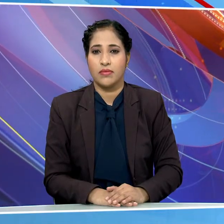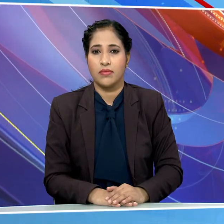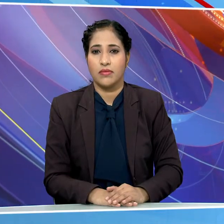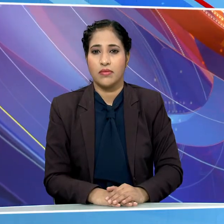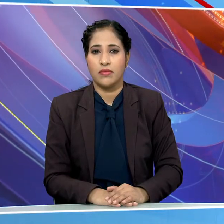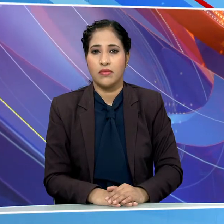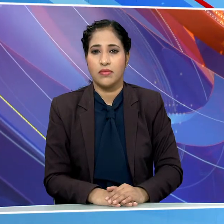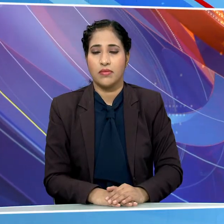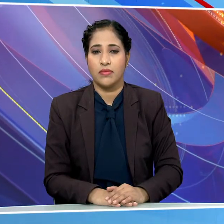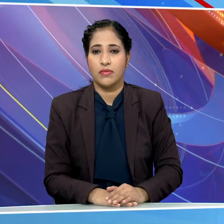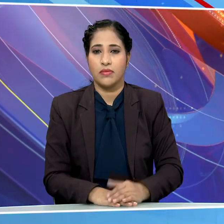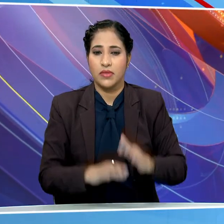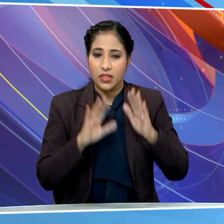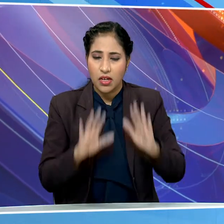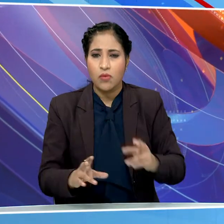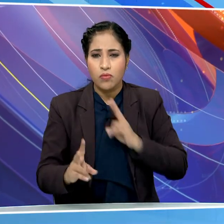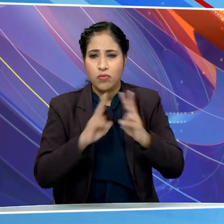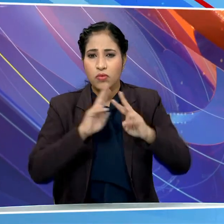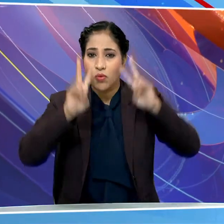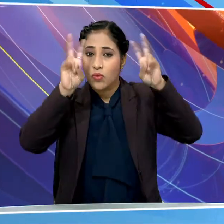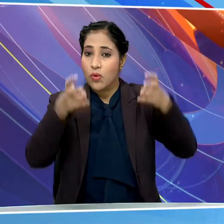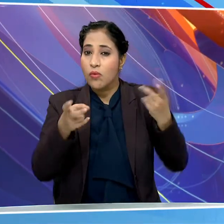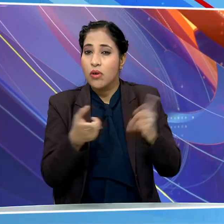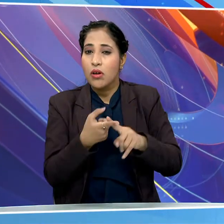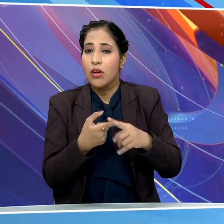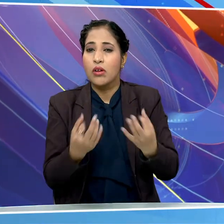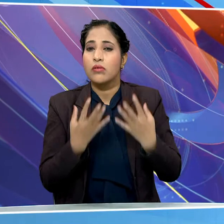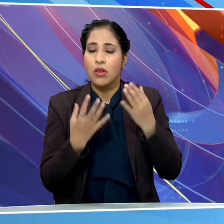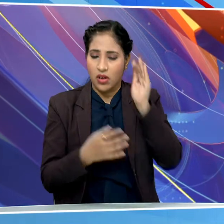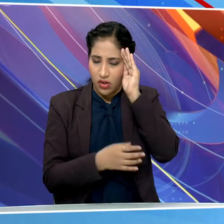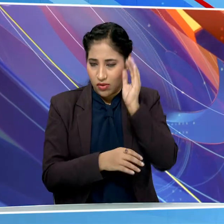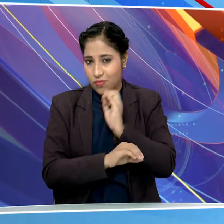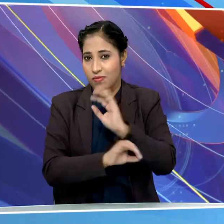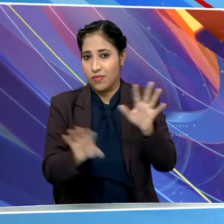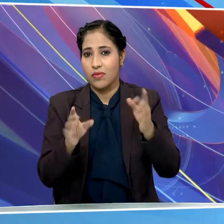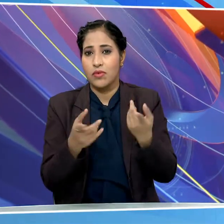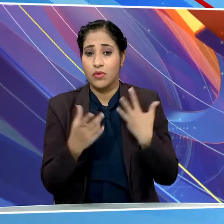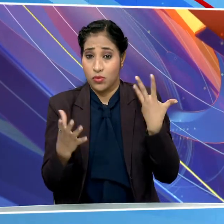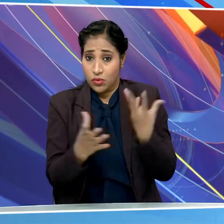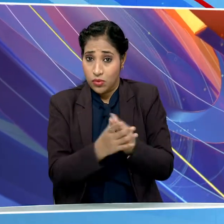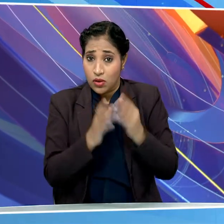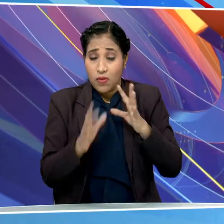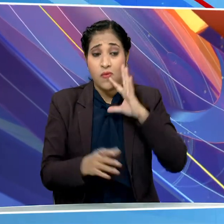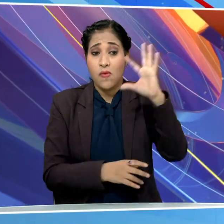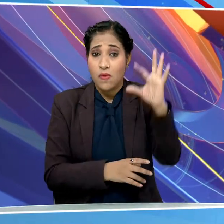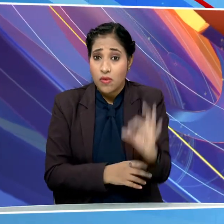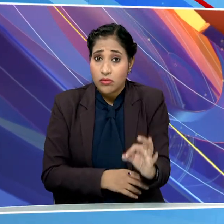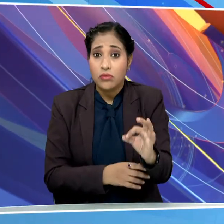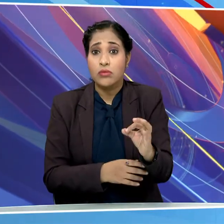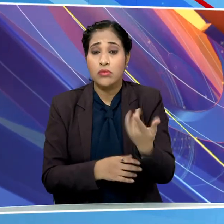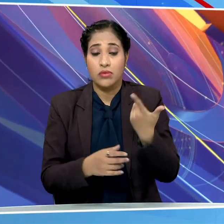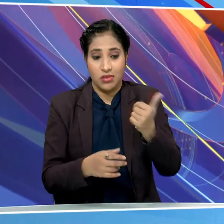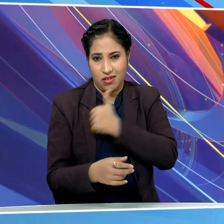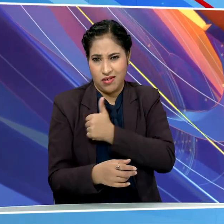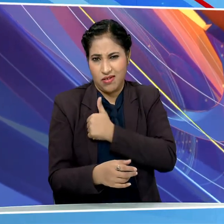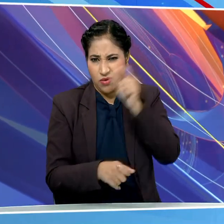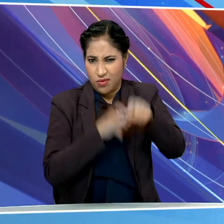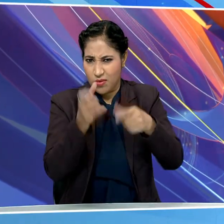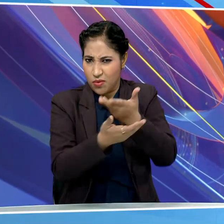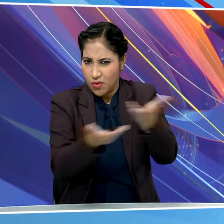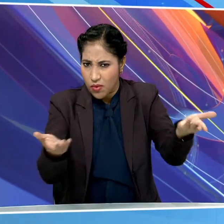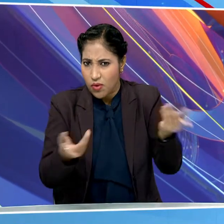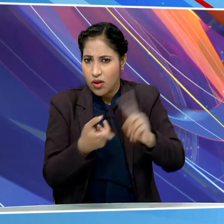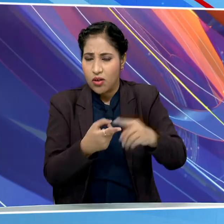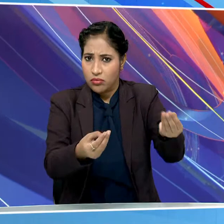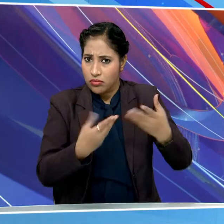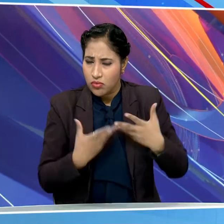We have been, you know, talking about specifics and information. We have actually been badgering the Canadians. We have given them